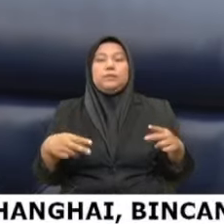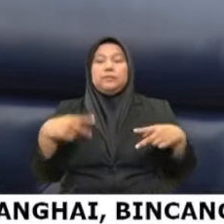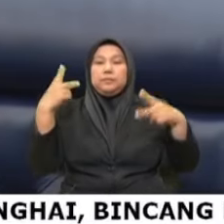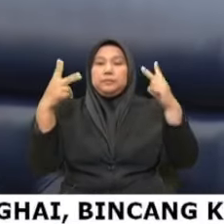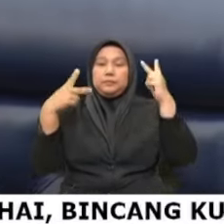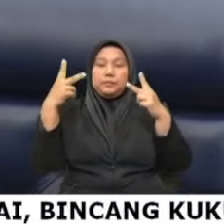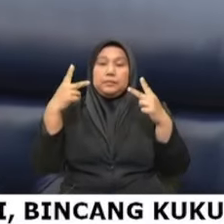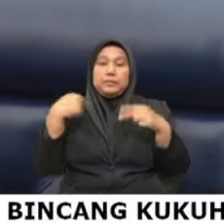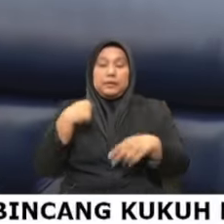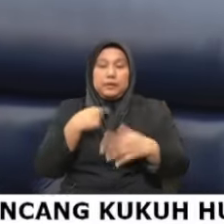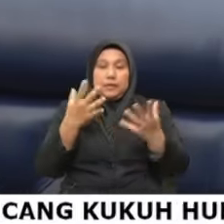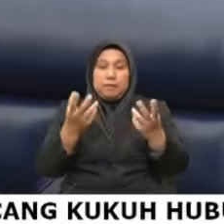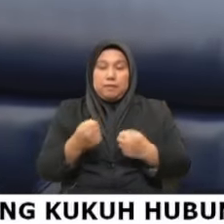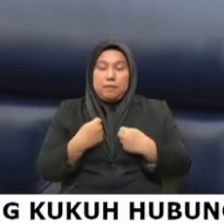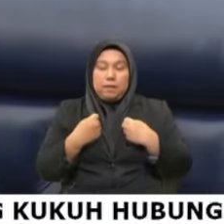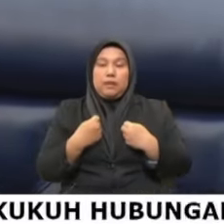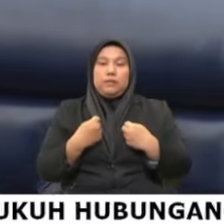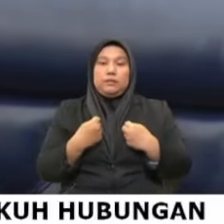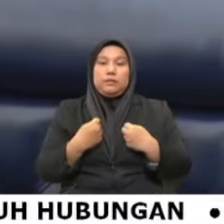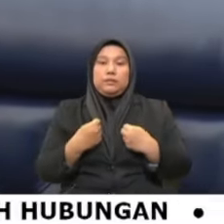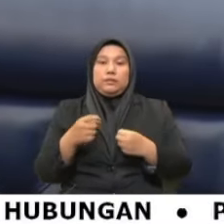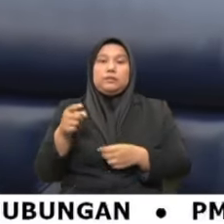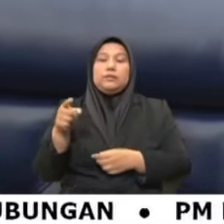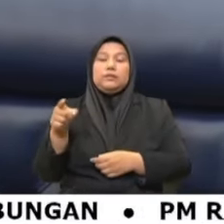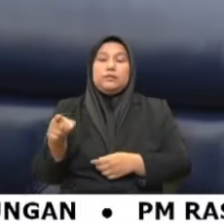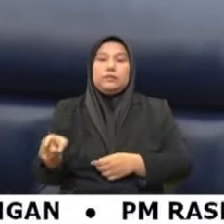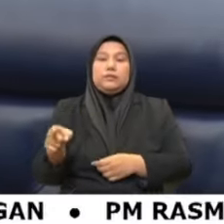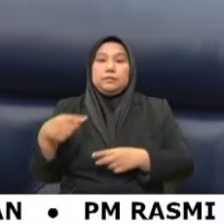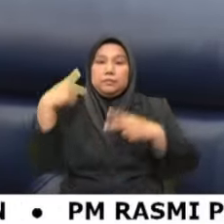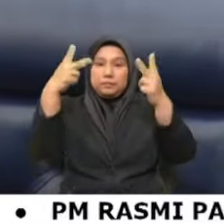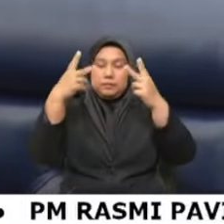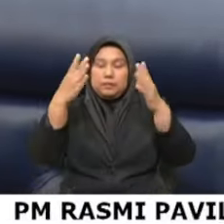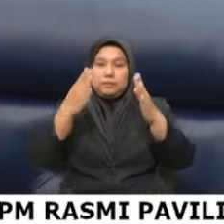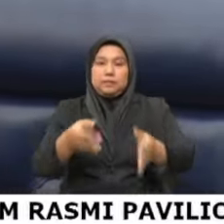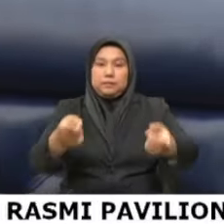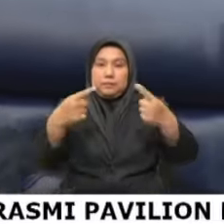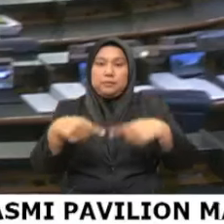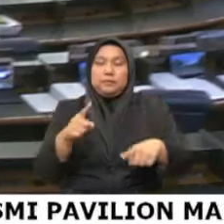Kita nakkan pelancong datang tapi at the expenses of killing our own business people. Terima kasih banyak.